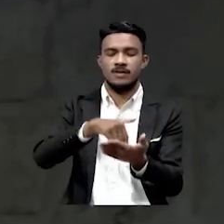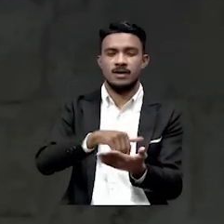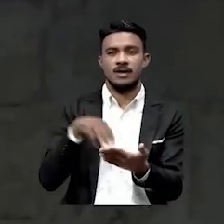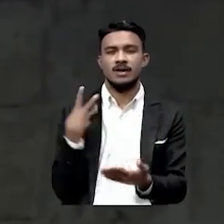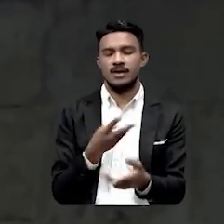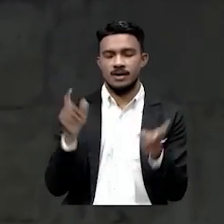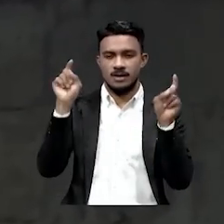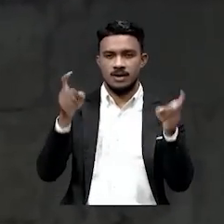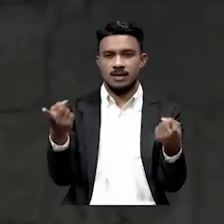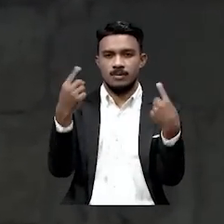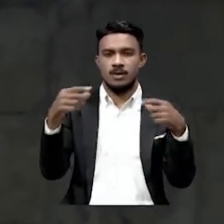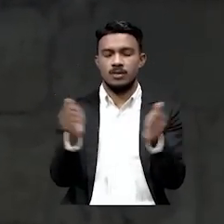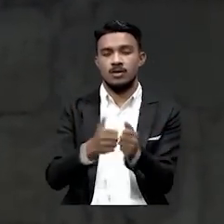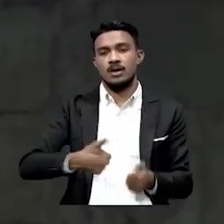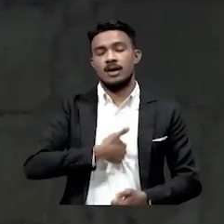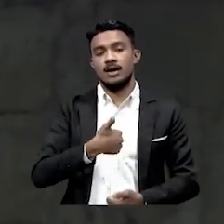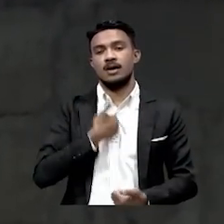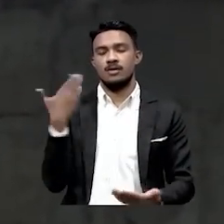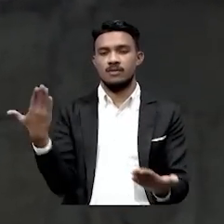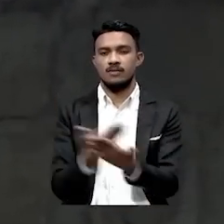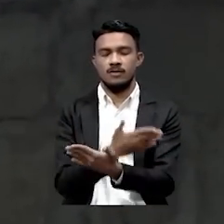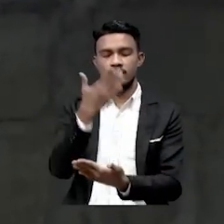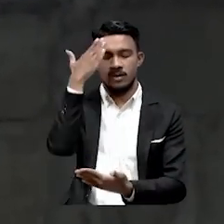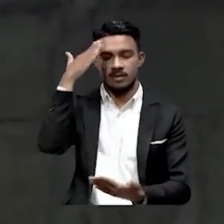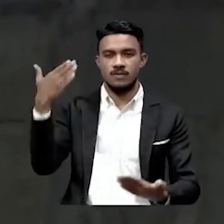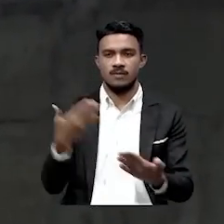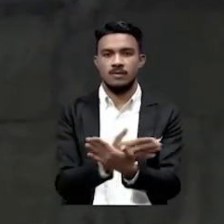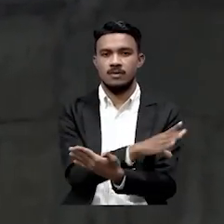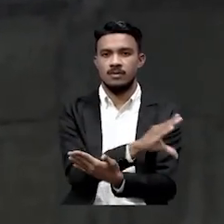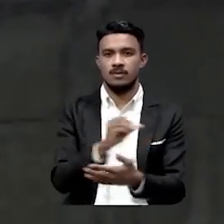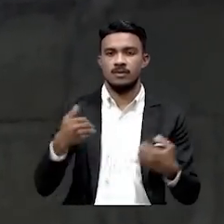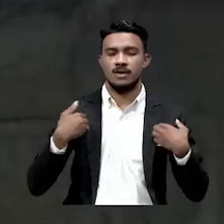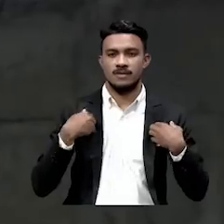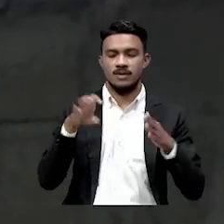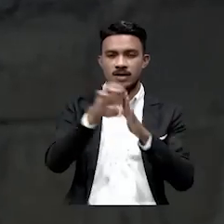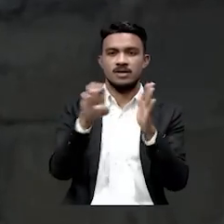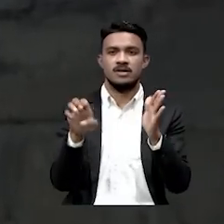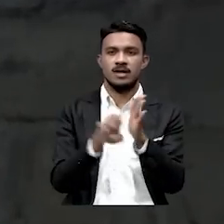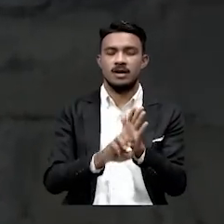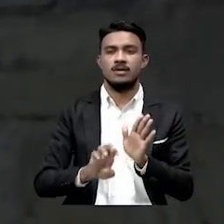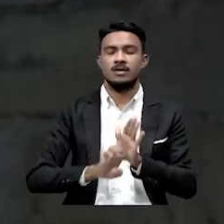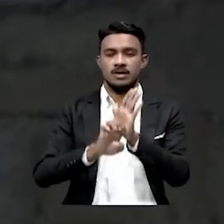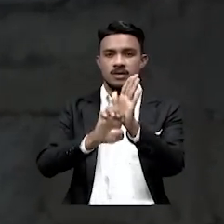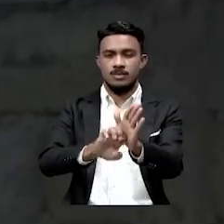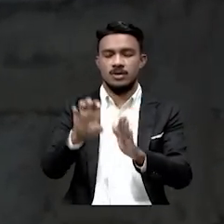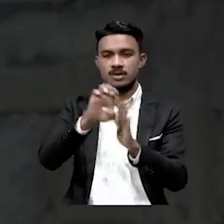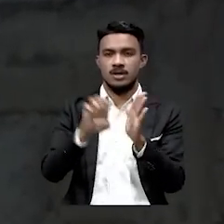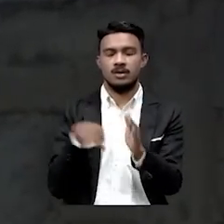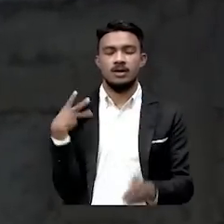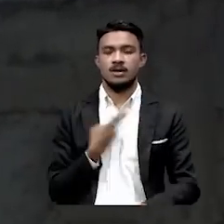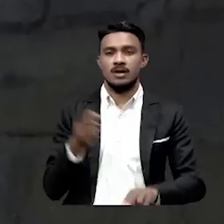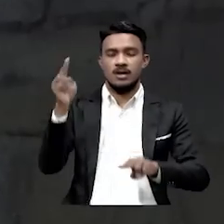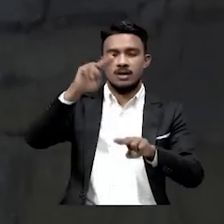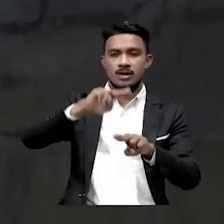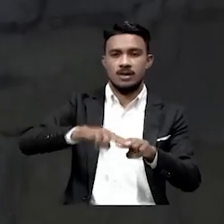fou hanoi fou noção de estado sentido estado né e ta tem que tau ia